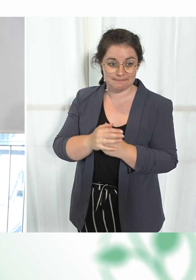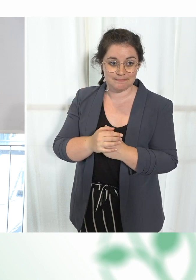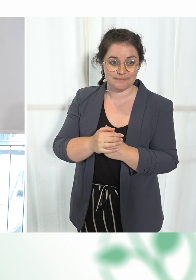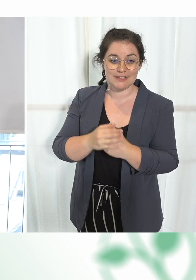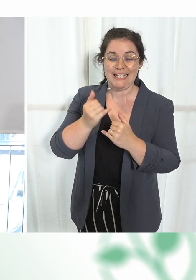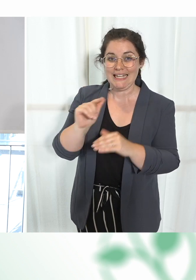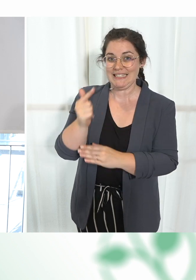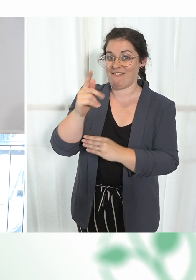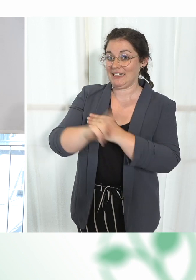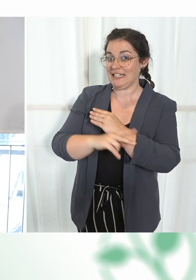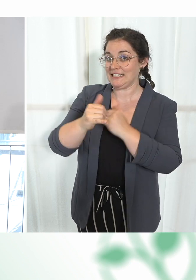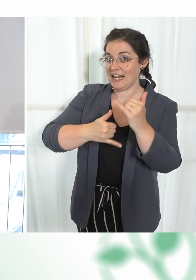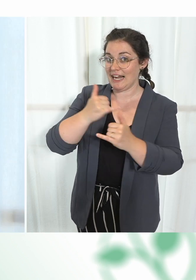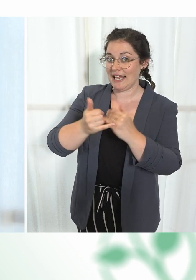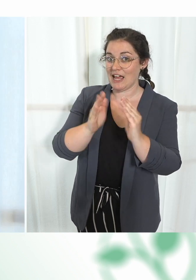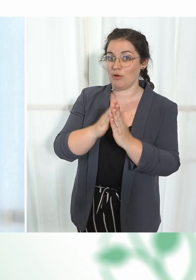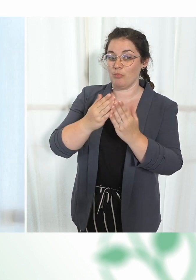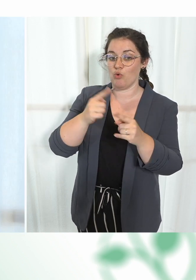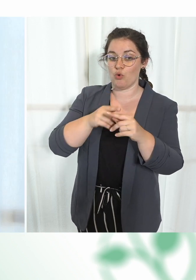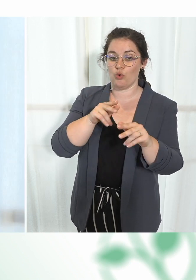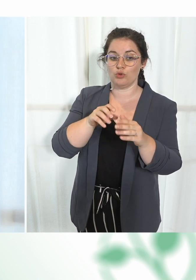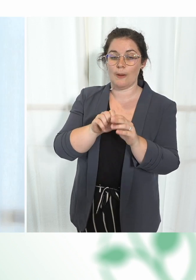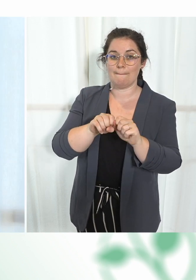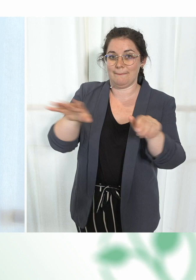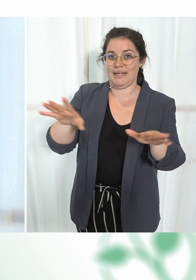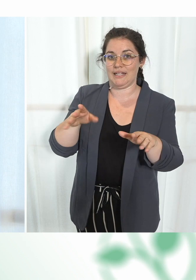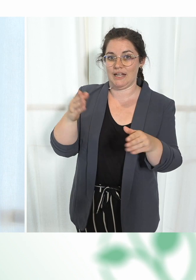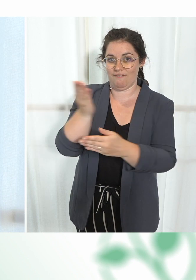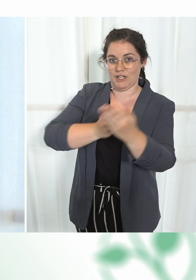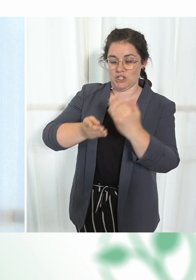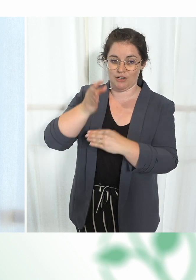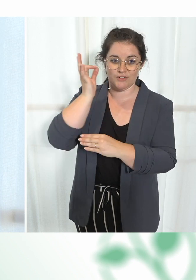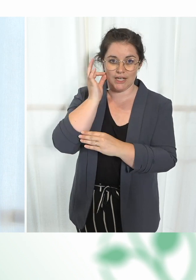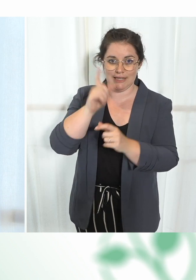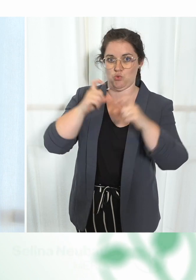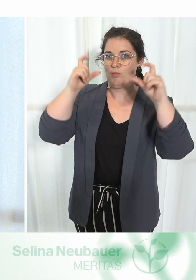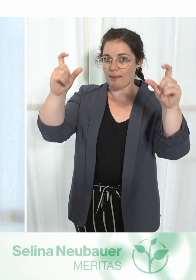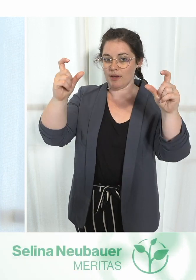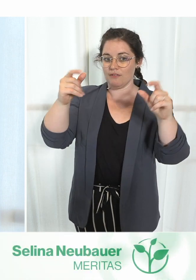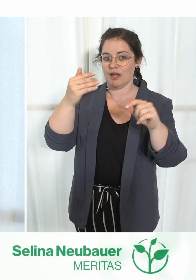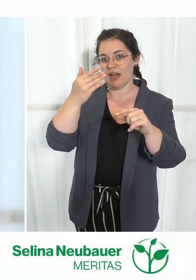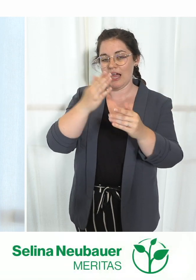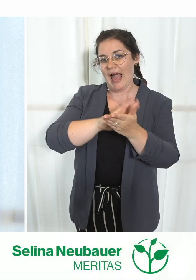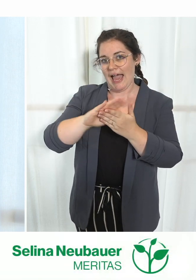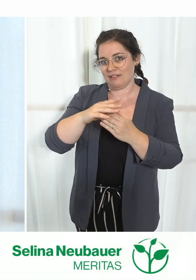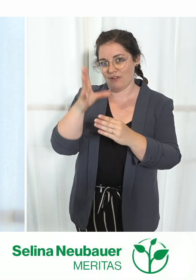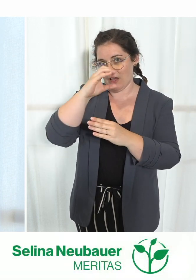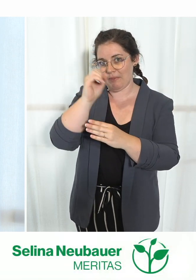gerade im zweiten Lehrjahr als Buch- und Medienwirtschafterin. Genau, also Buch- und Medienwirtschafterin ist der Überbegriff, der einfache Begriff